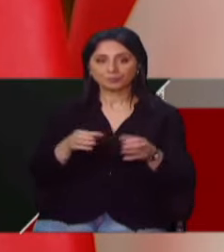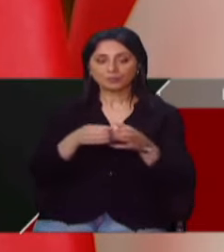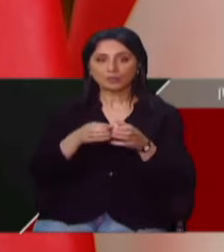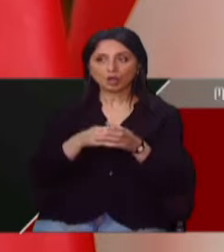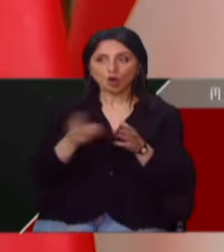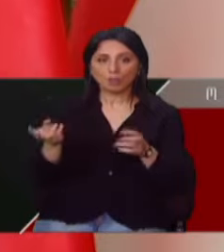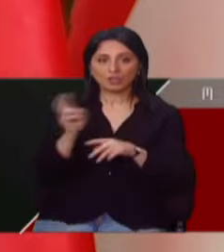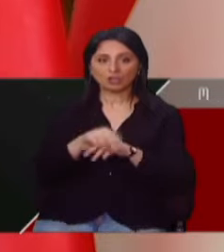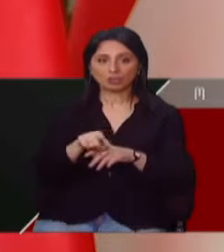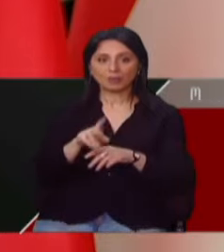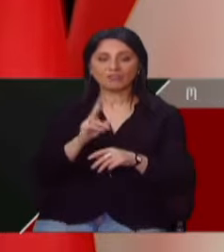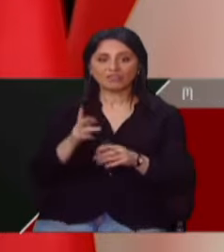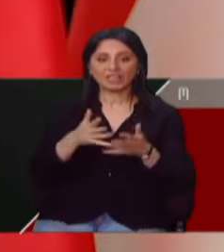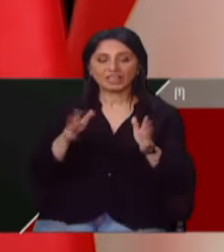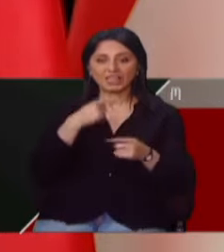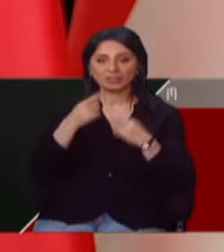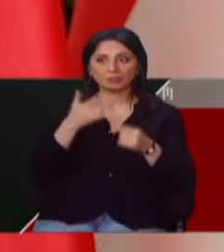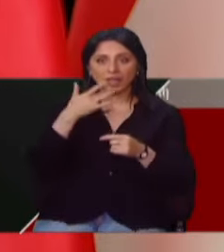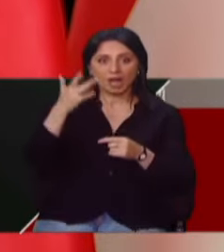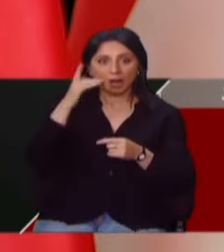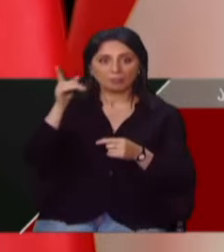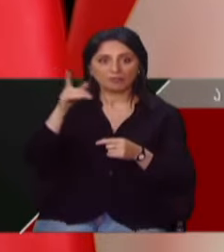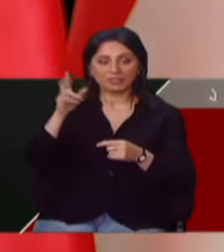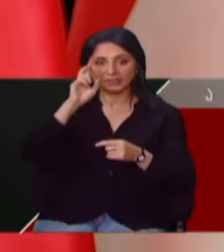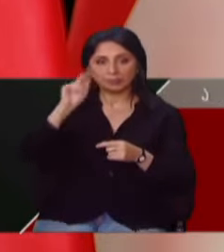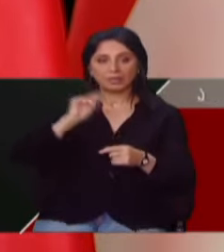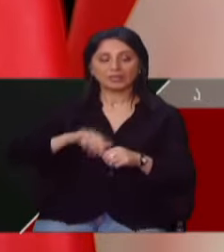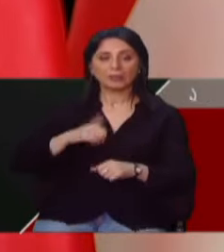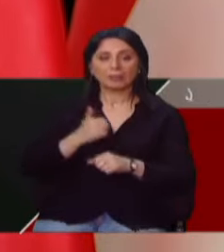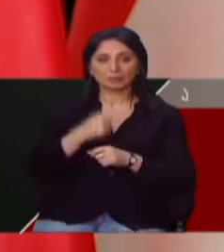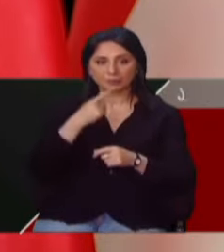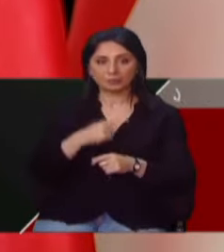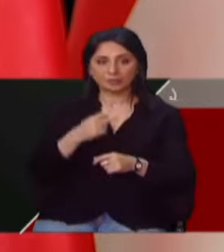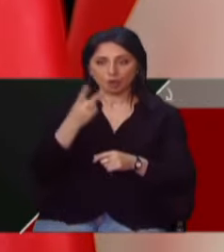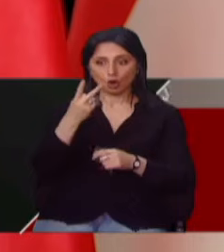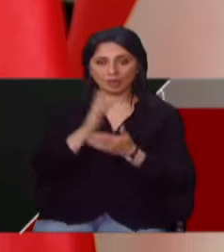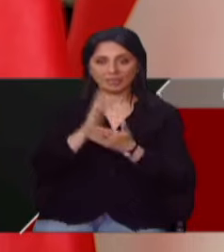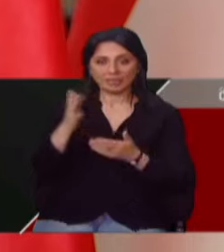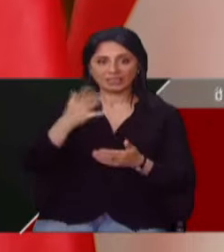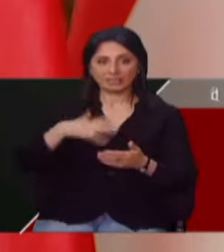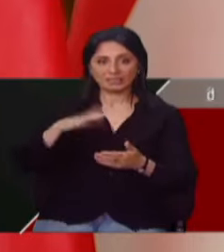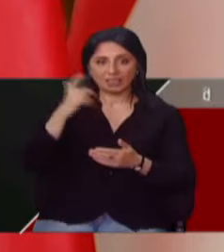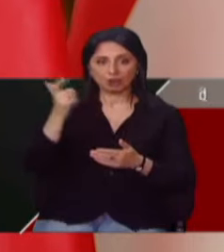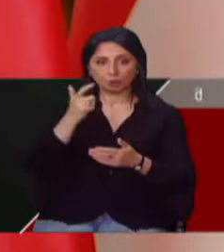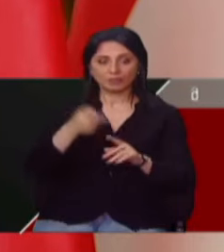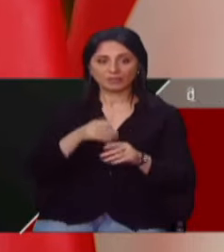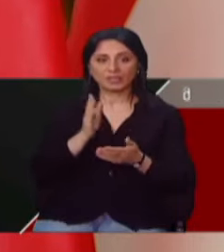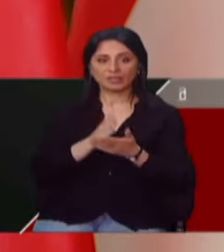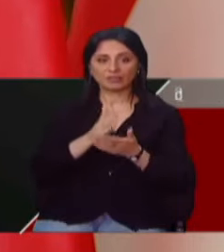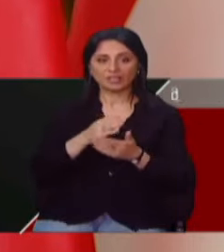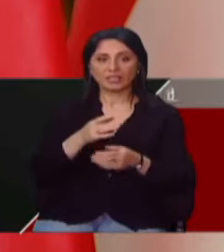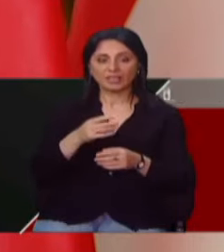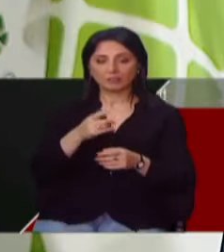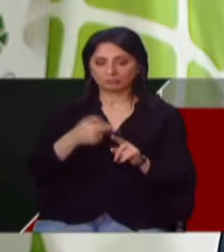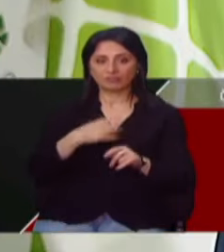Companii și moșcoasta am azgriat de sau preșerte poștă de bise să facem tipul departament ma ornatul și esaris să cartul suare de te esaris